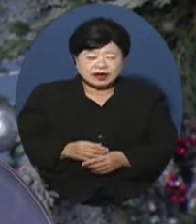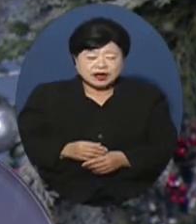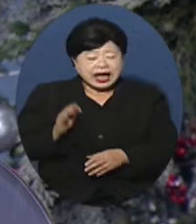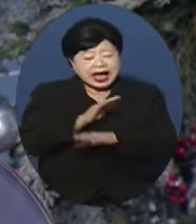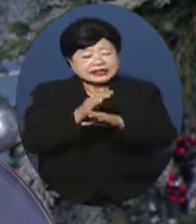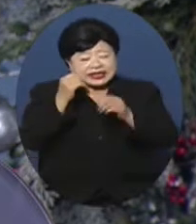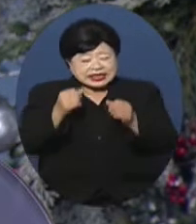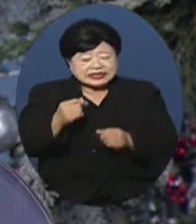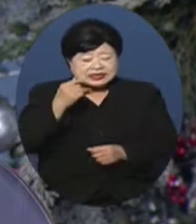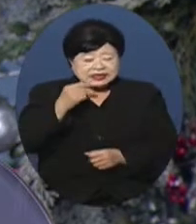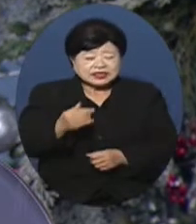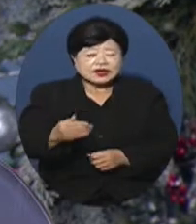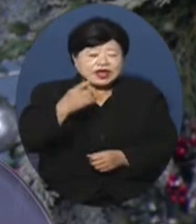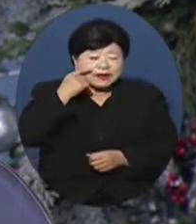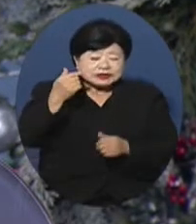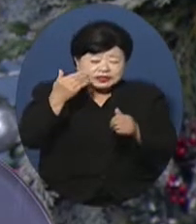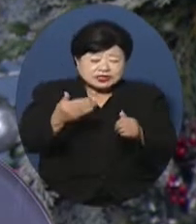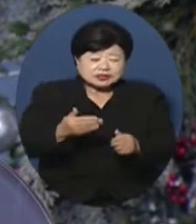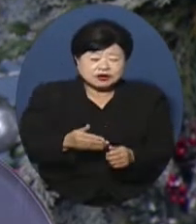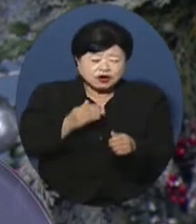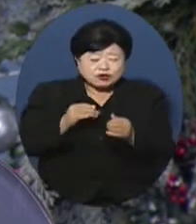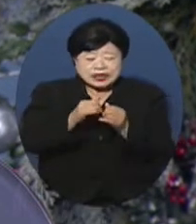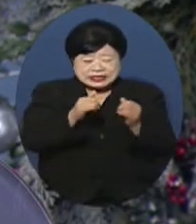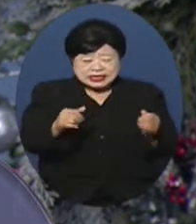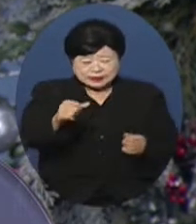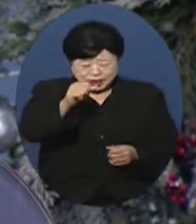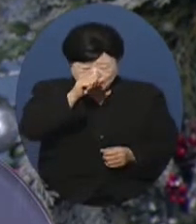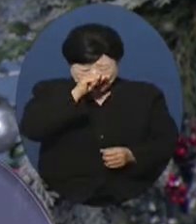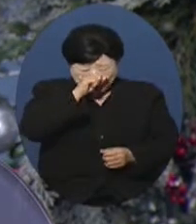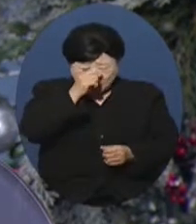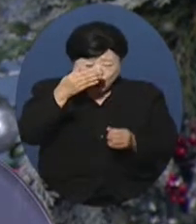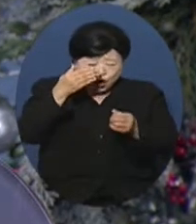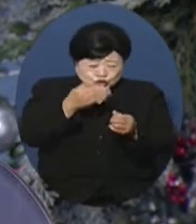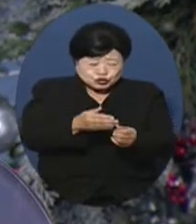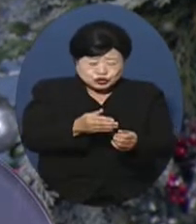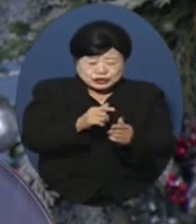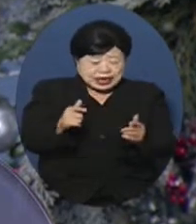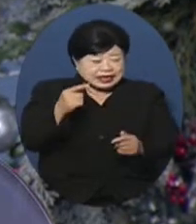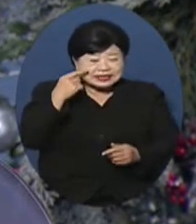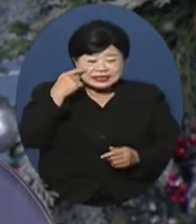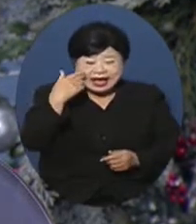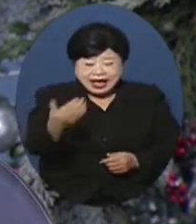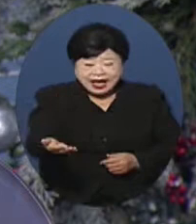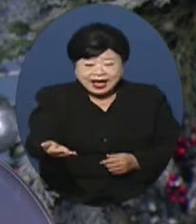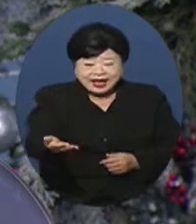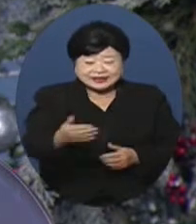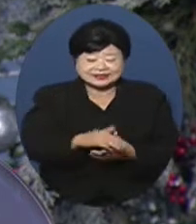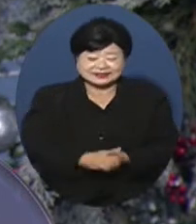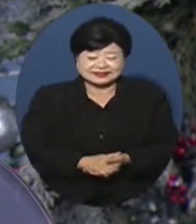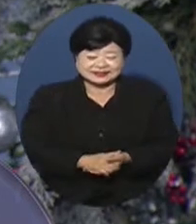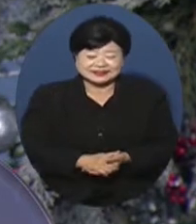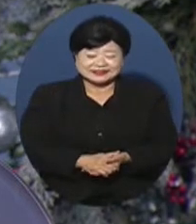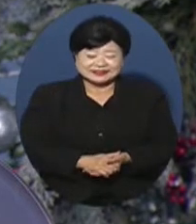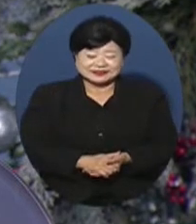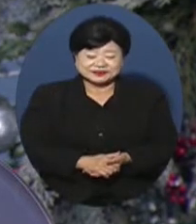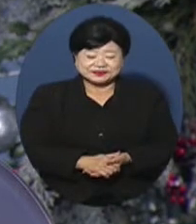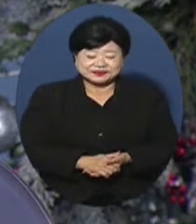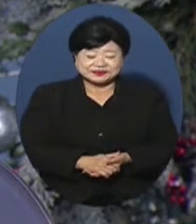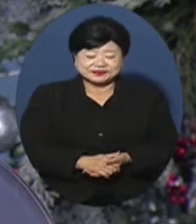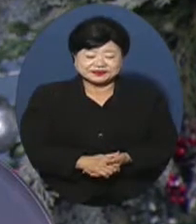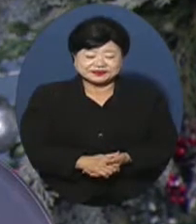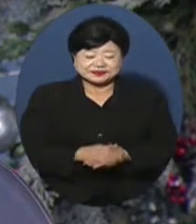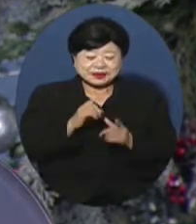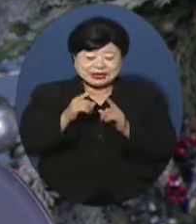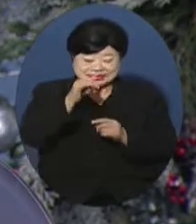아 하늘에 계신 돼야 아버지께 3 또한 제외 좋은 것으로 주지 않 약의 캐시 냐 고